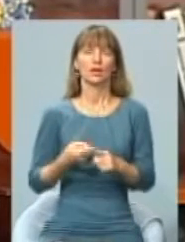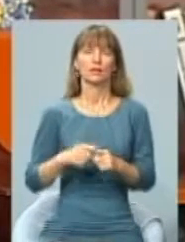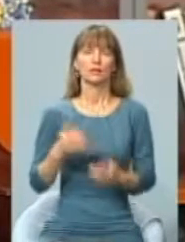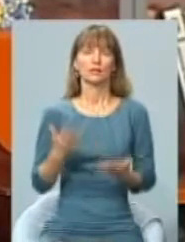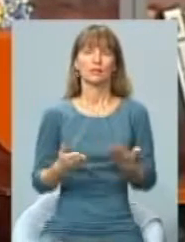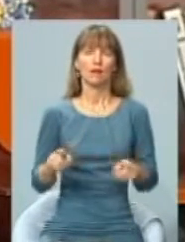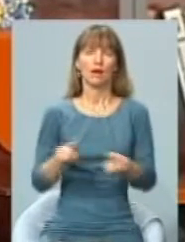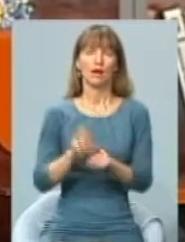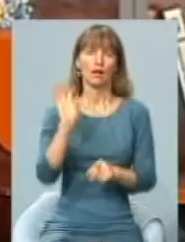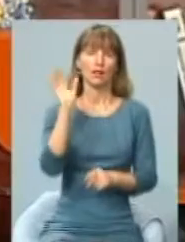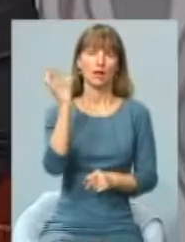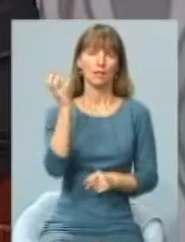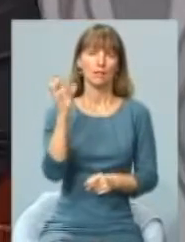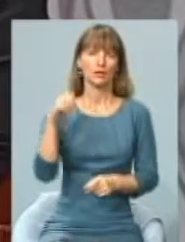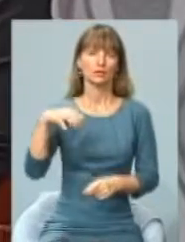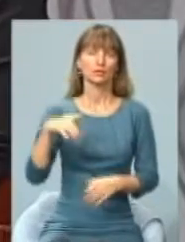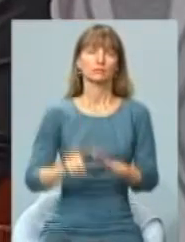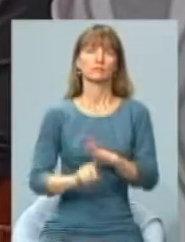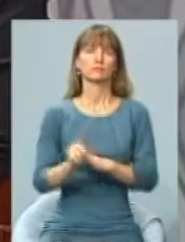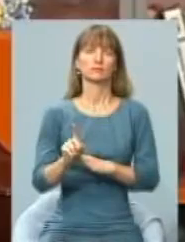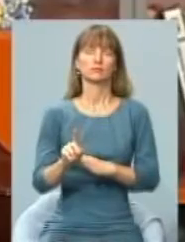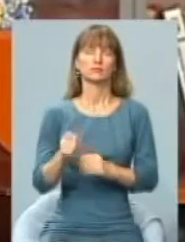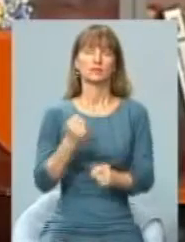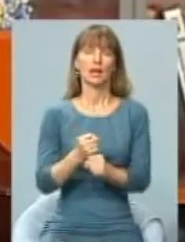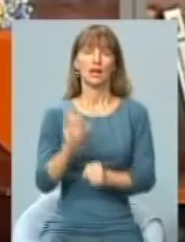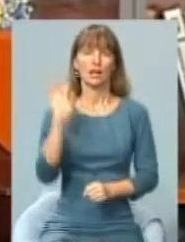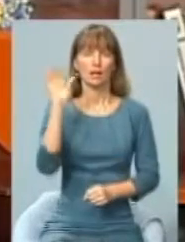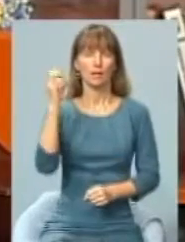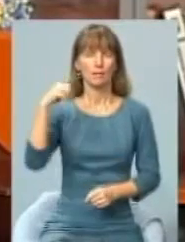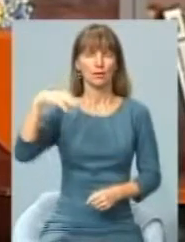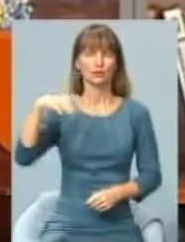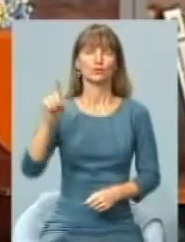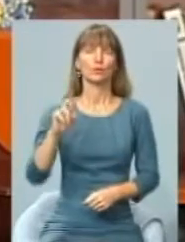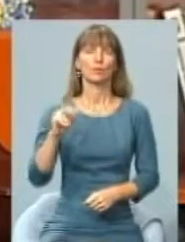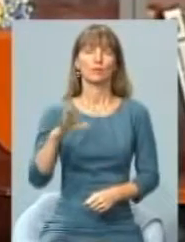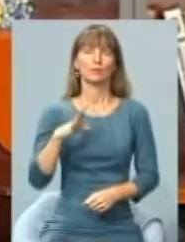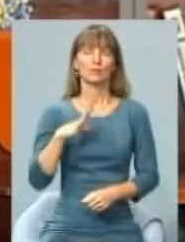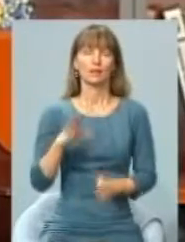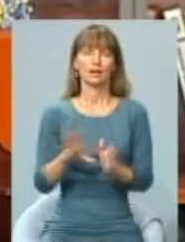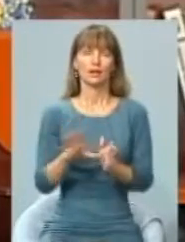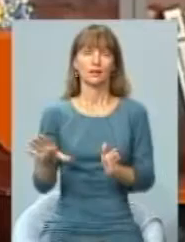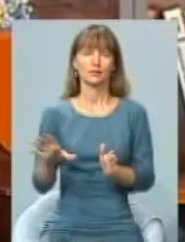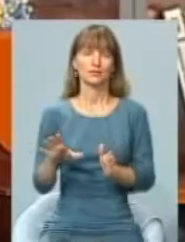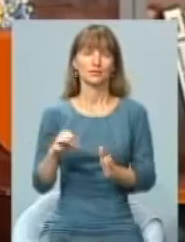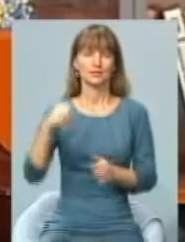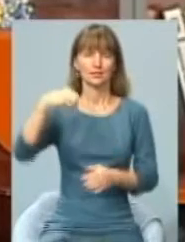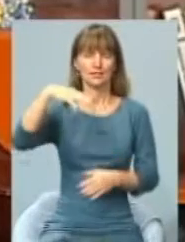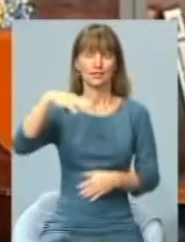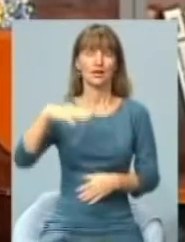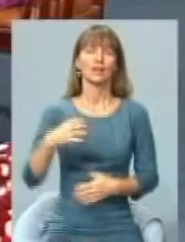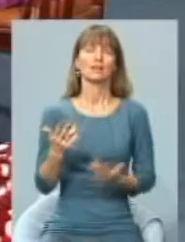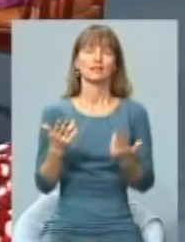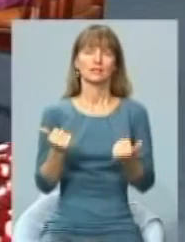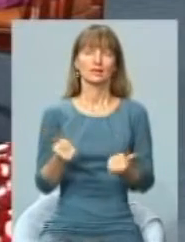как лампочка. Так, сначала, с самого начала сделали лампочки, чтобы как бы электричество провести.